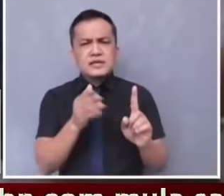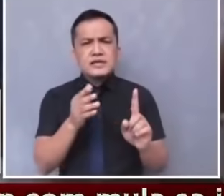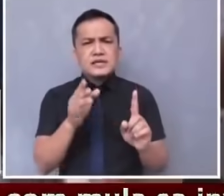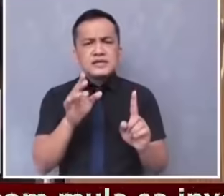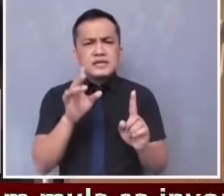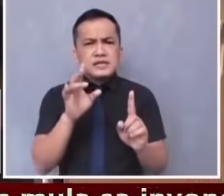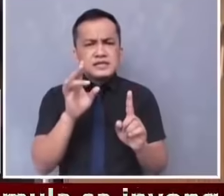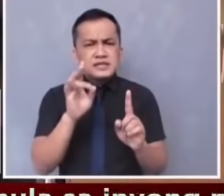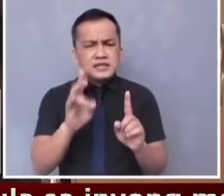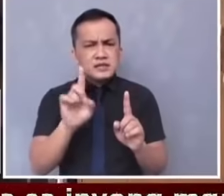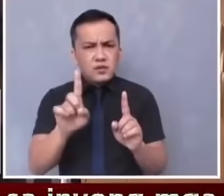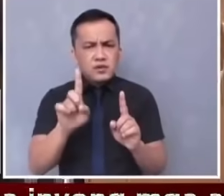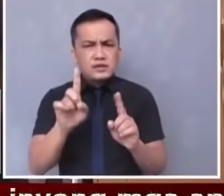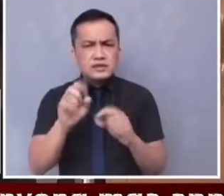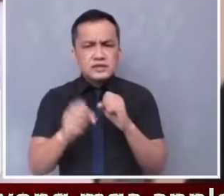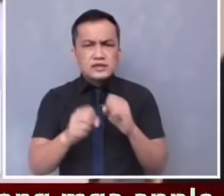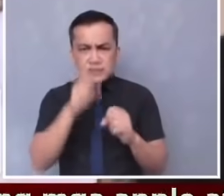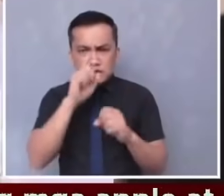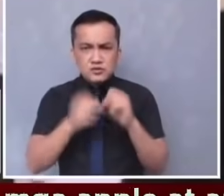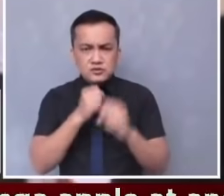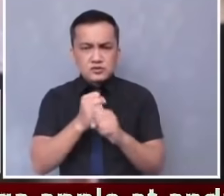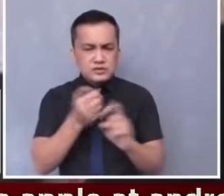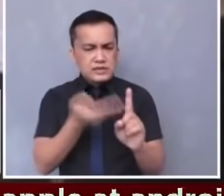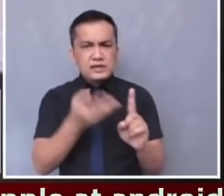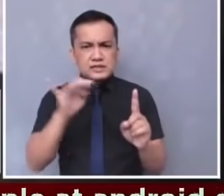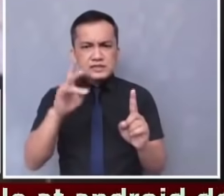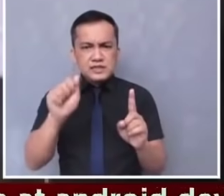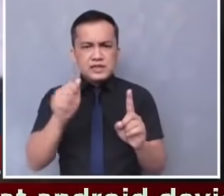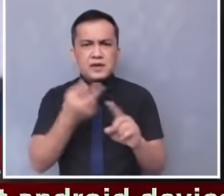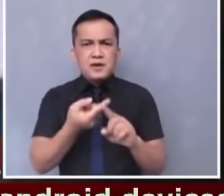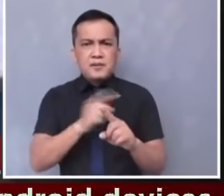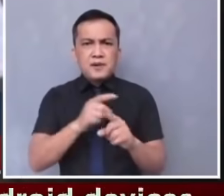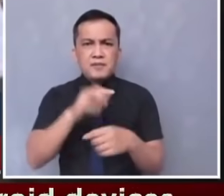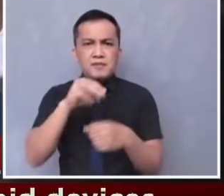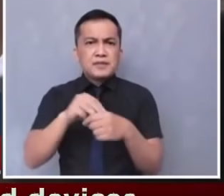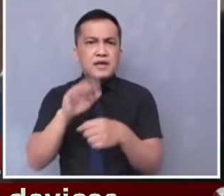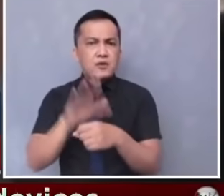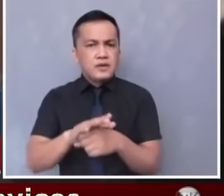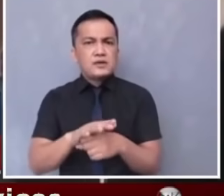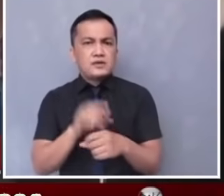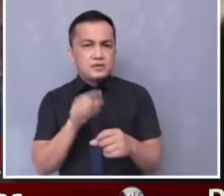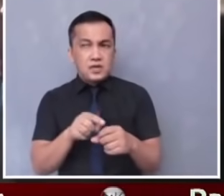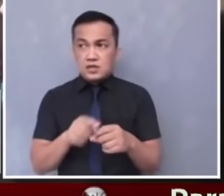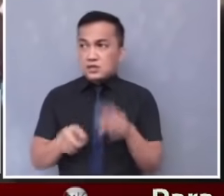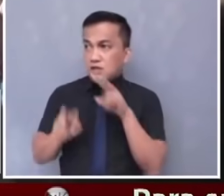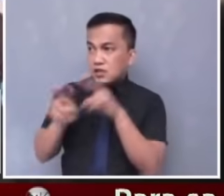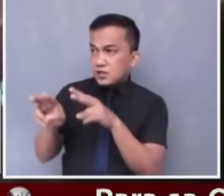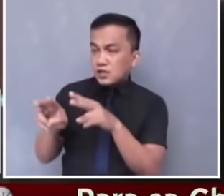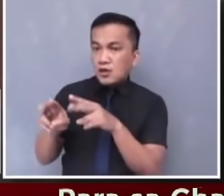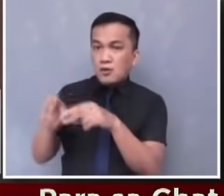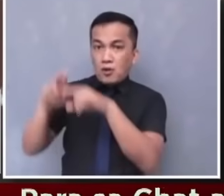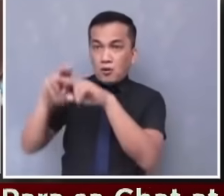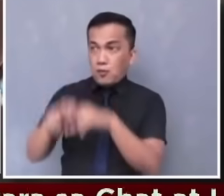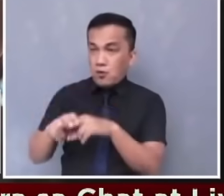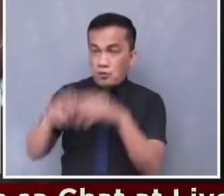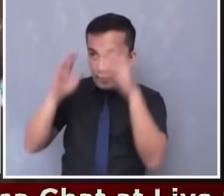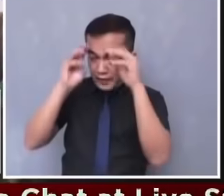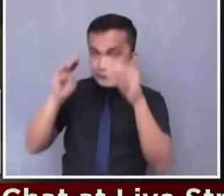si Cecilia mula Mandaue City. Nakita namin doon sa pag-upo niyang mayor sa